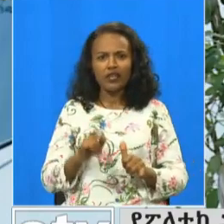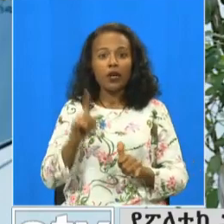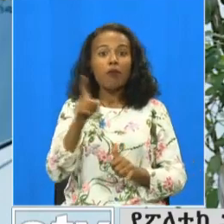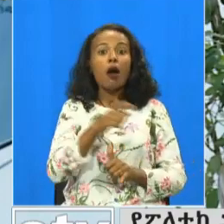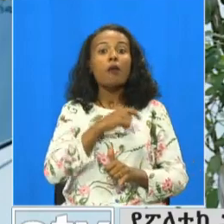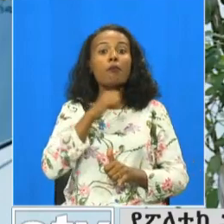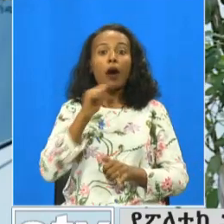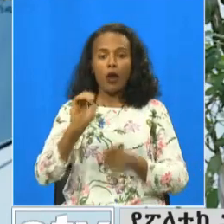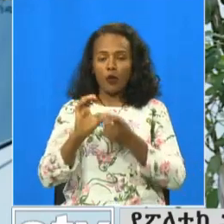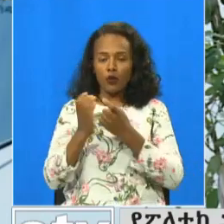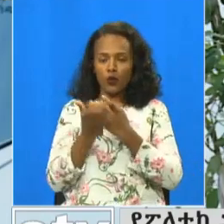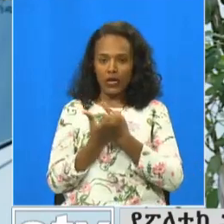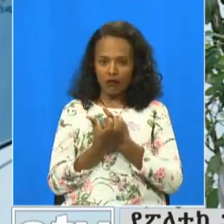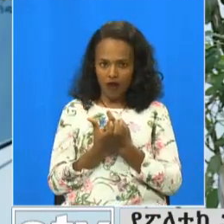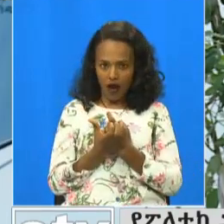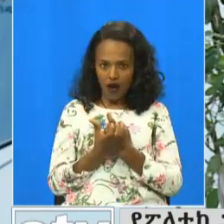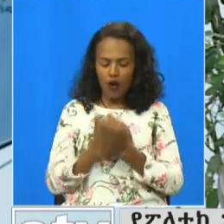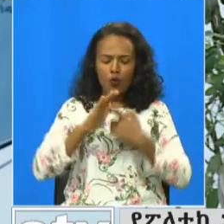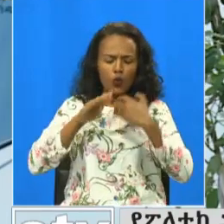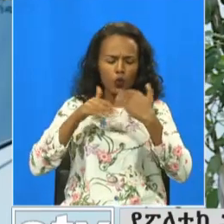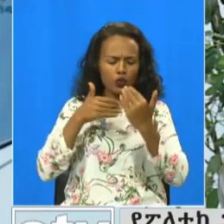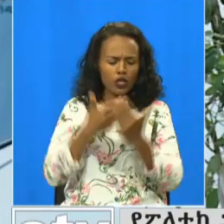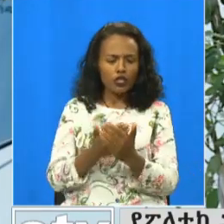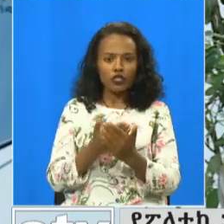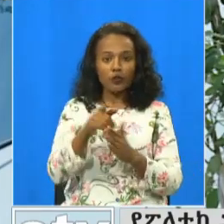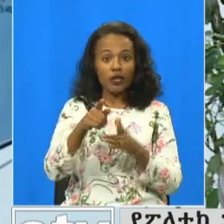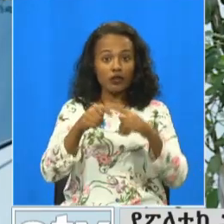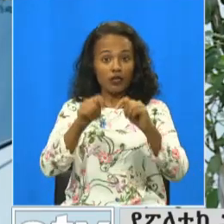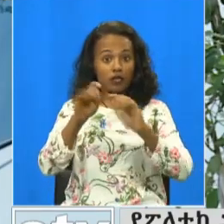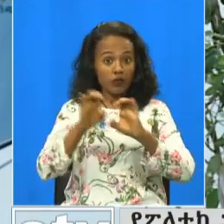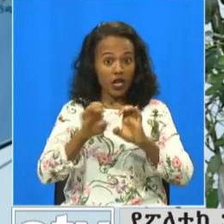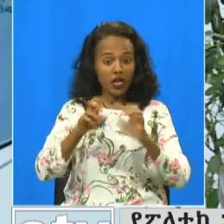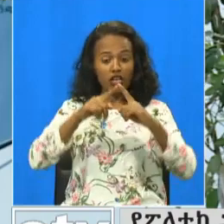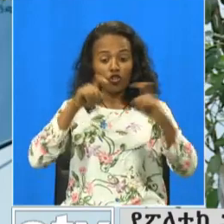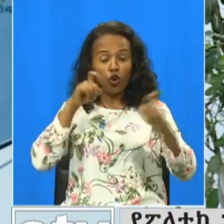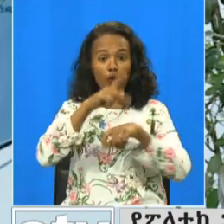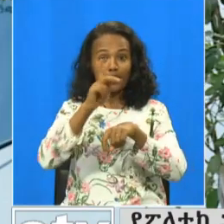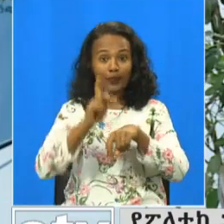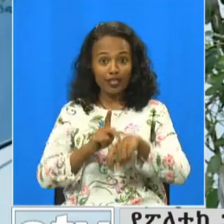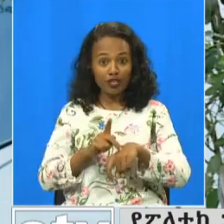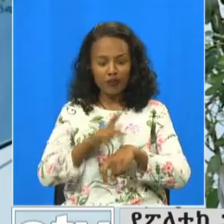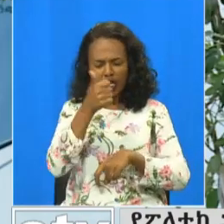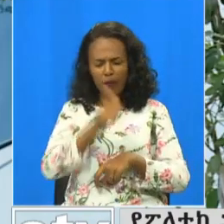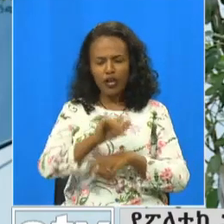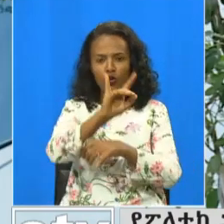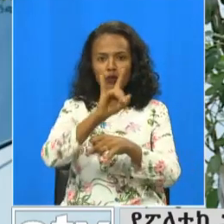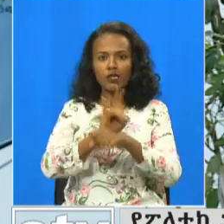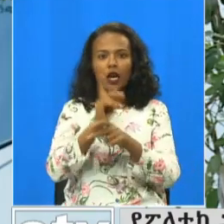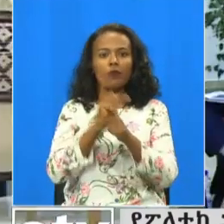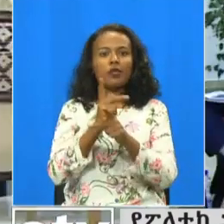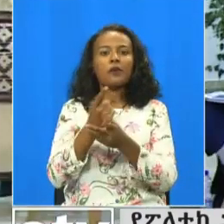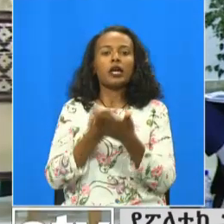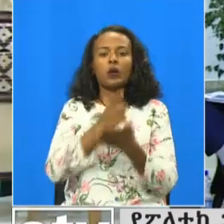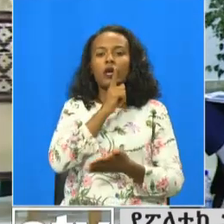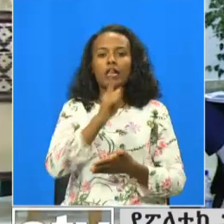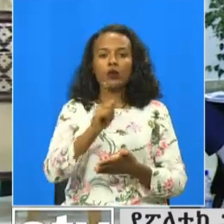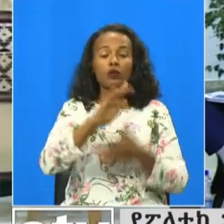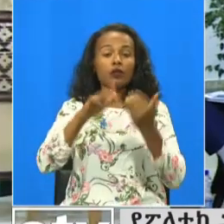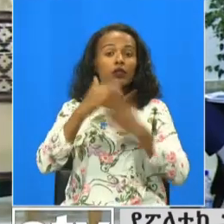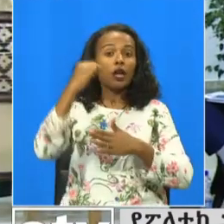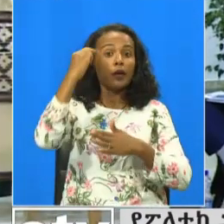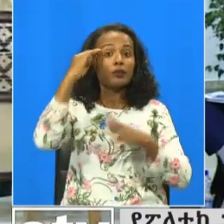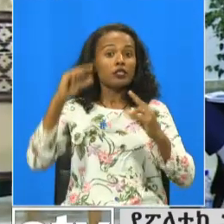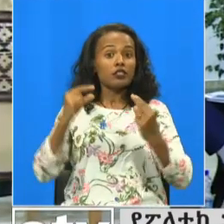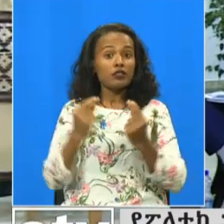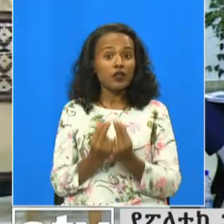መልኩ ከዛ ከሁላችንም ያን ጥረት ብናደርግ ከተቃዋሚ ፓርቲዎችም እንደማንኛውም ዜጋ የሚጠበቀው ይሄ ነው ብዬ ነው ማምነው። በጠቅላይ ሚኒስትር